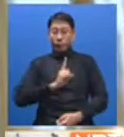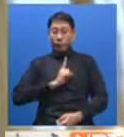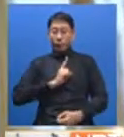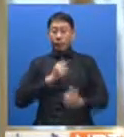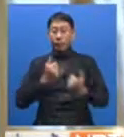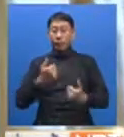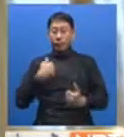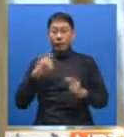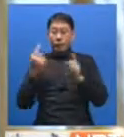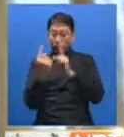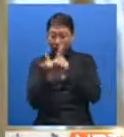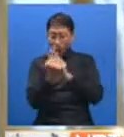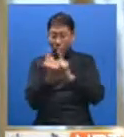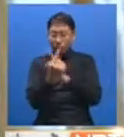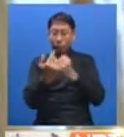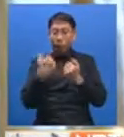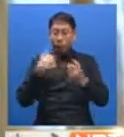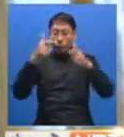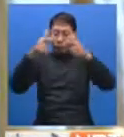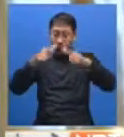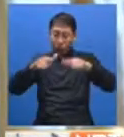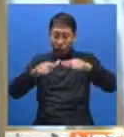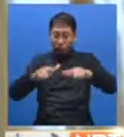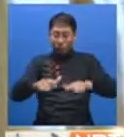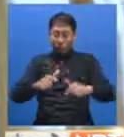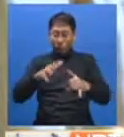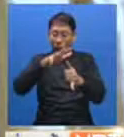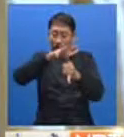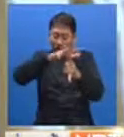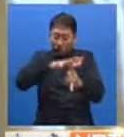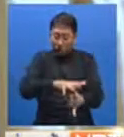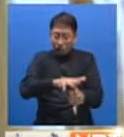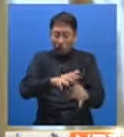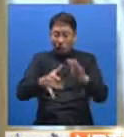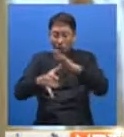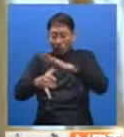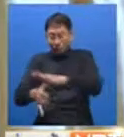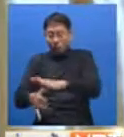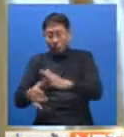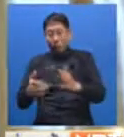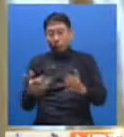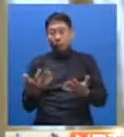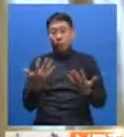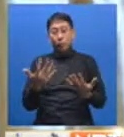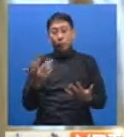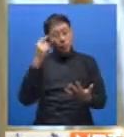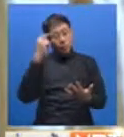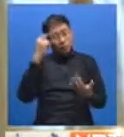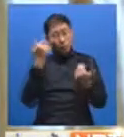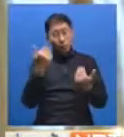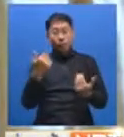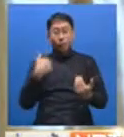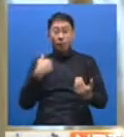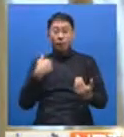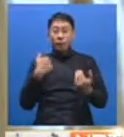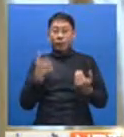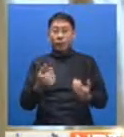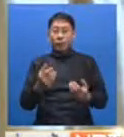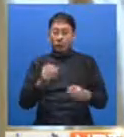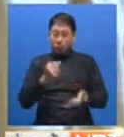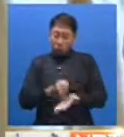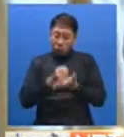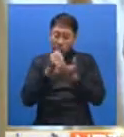ของสังคมเราก็จะลดความเหลื่อมล้ำในสังคมรวมทั้งมีการถ่วงดุ